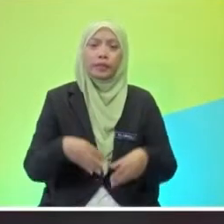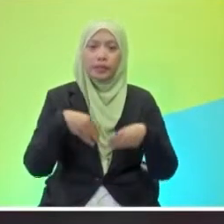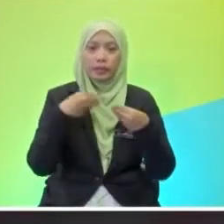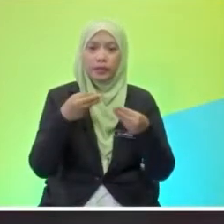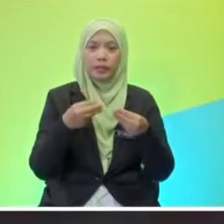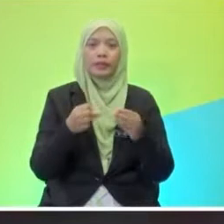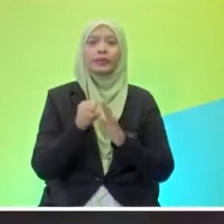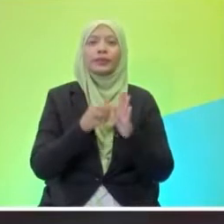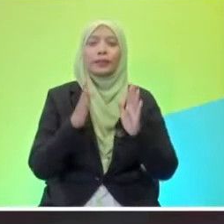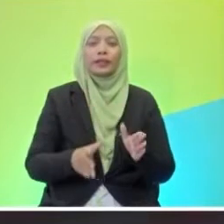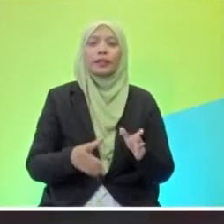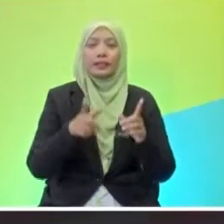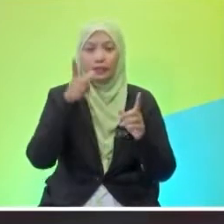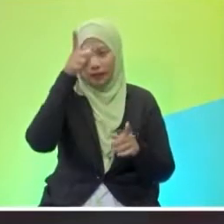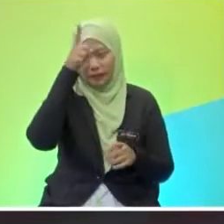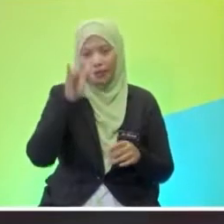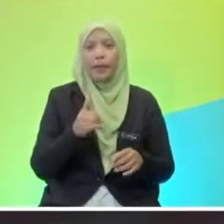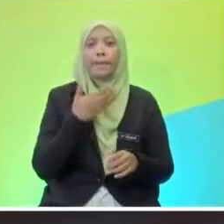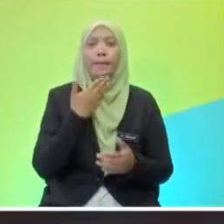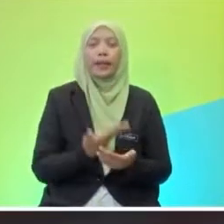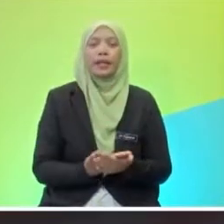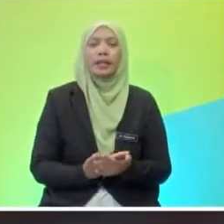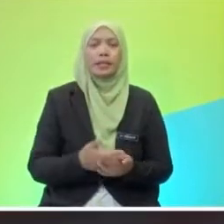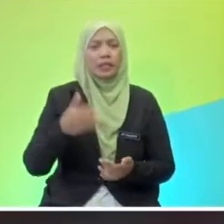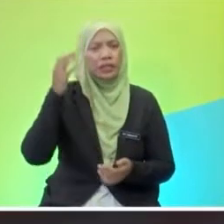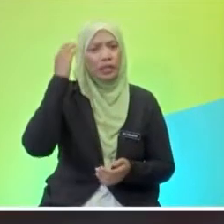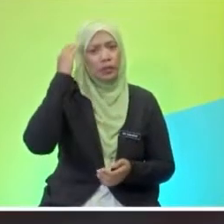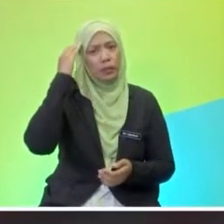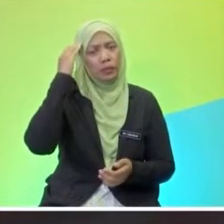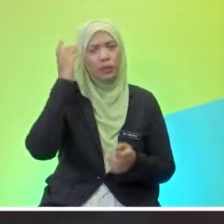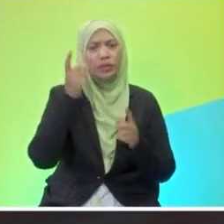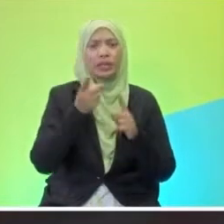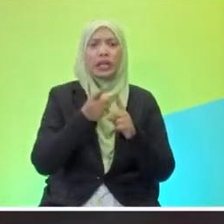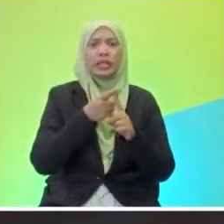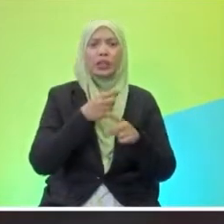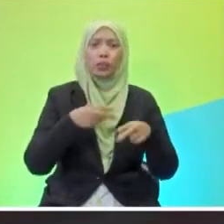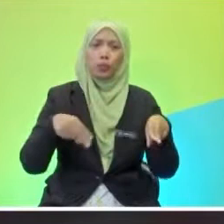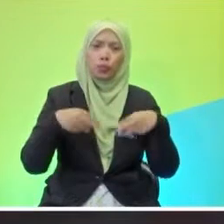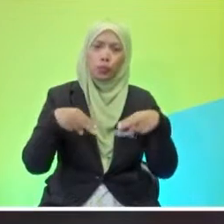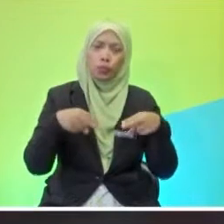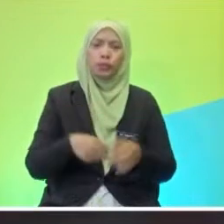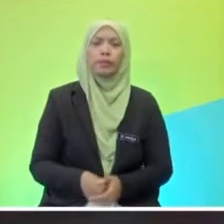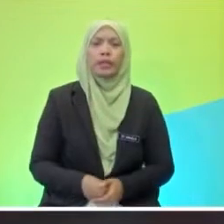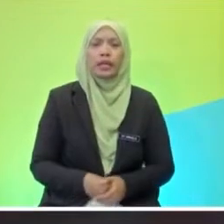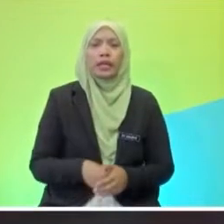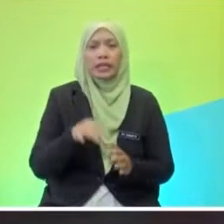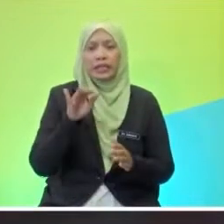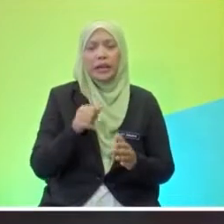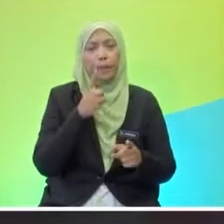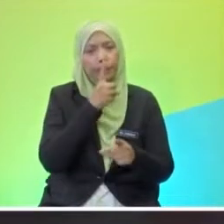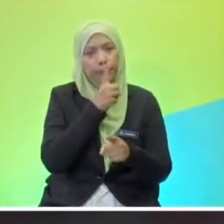seorang lelaki yang baik tapi macam mana tahu dari sudut pengurusan yang sistematik